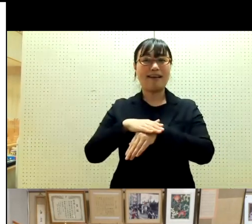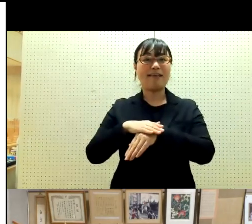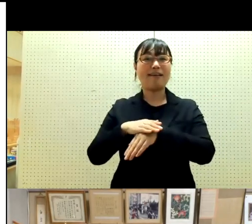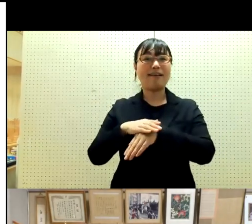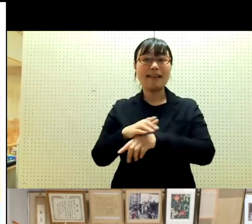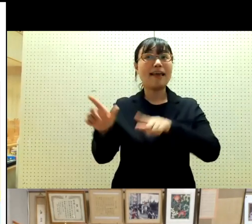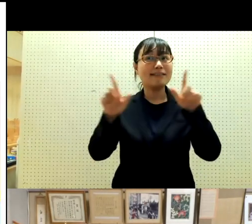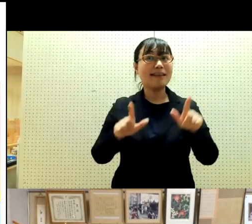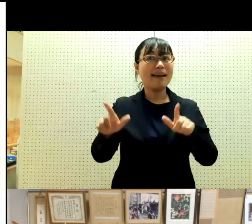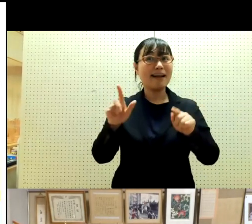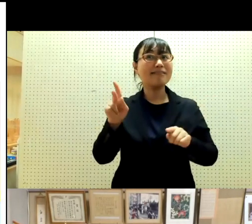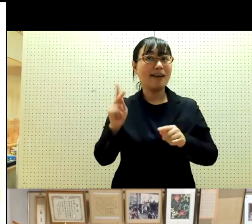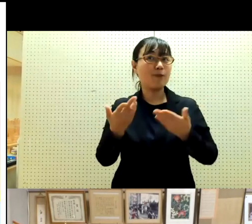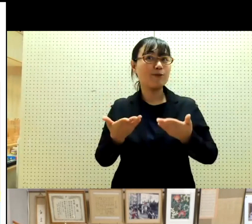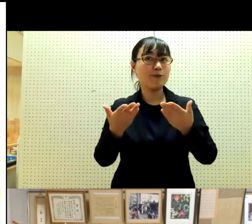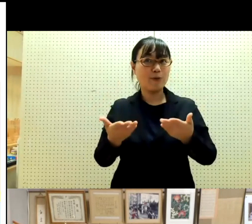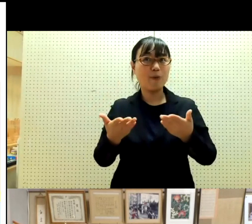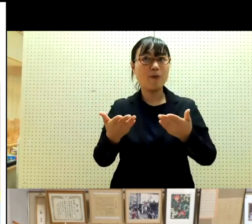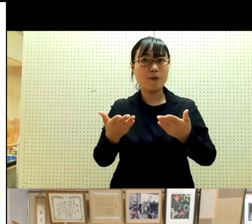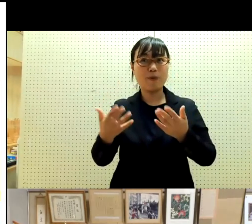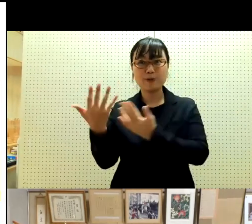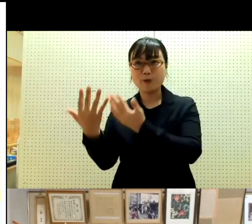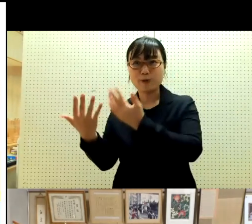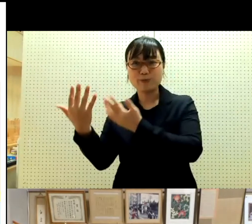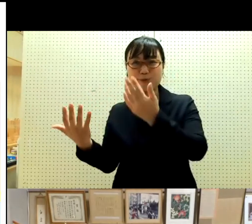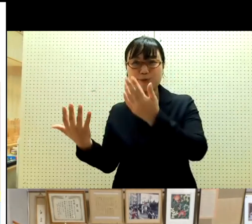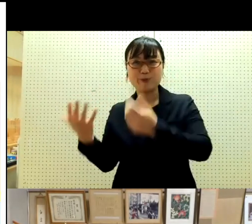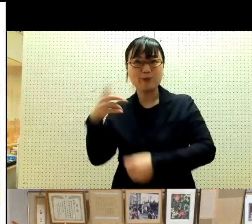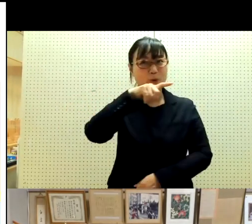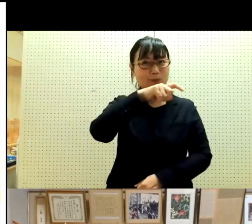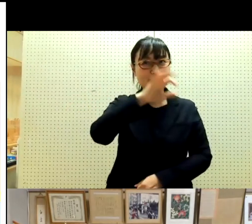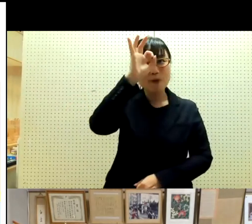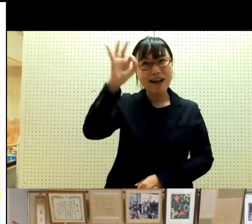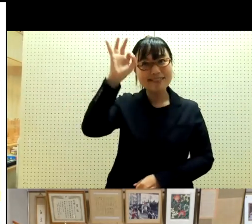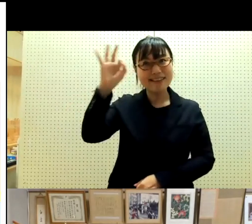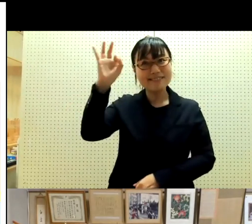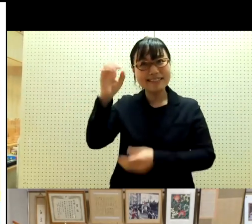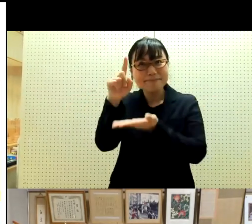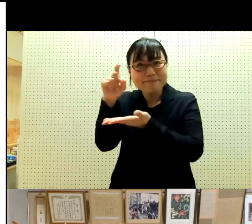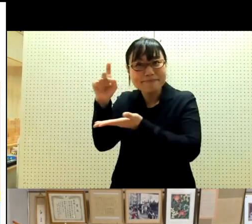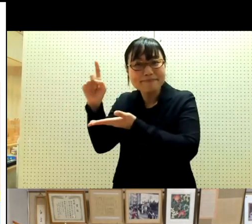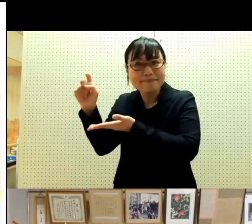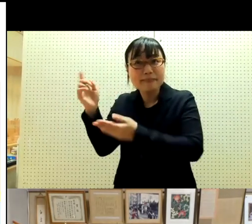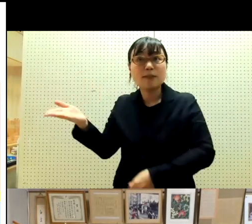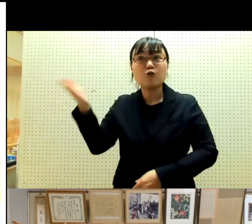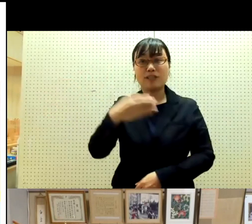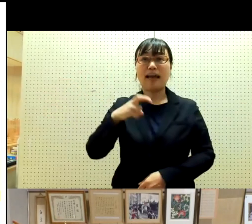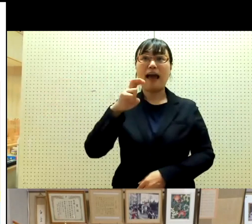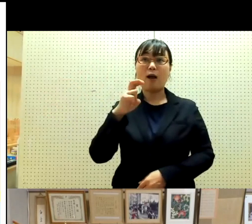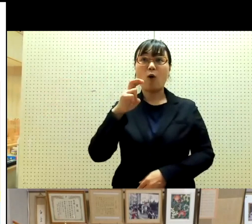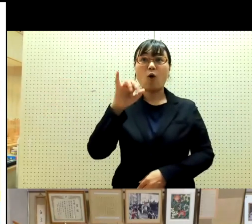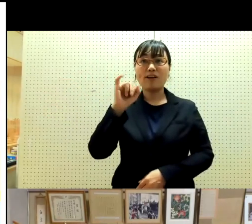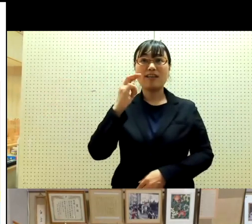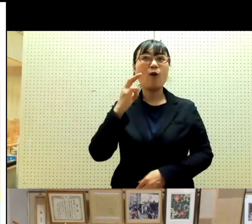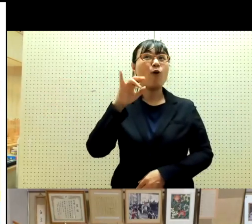植物や昆虫の観察に使いました。で、次に利用したのがロイロノートです。ロイロノートで初めに教えた